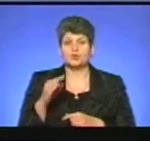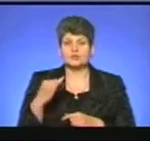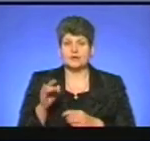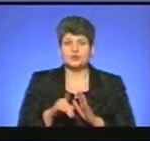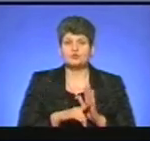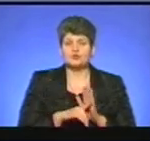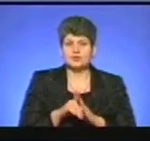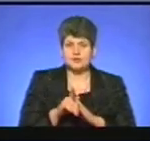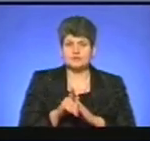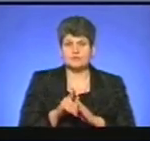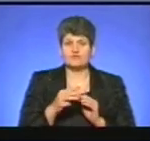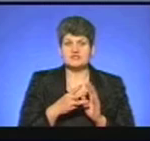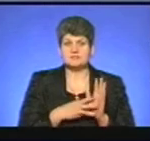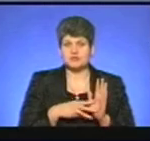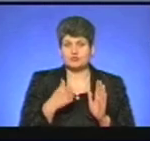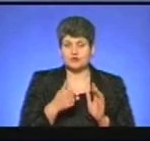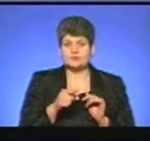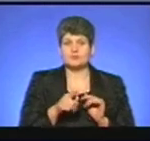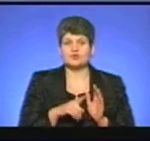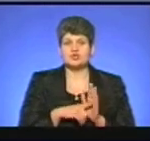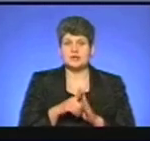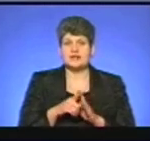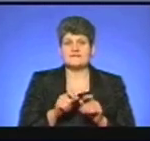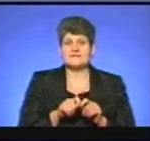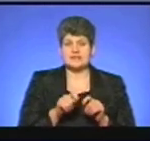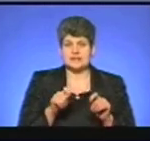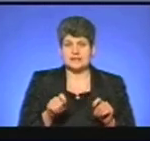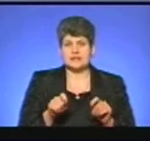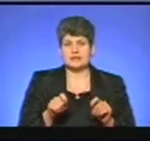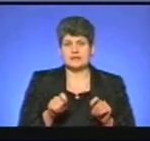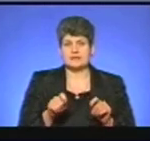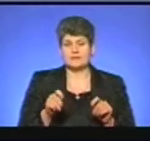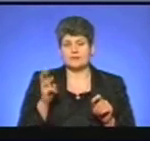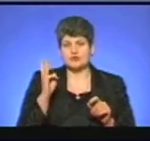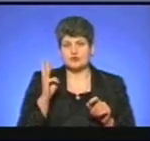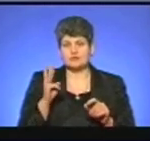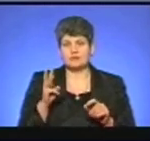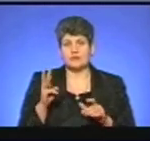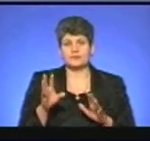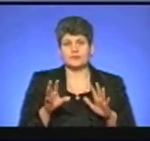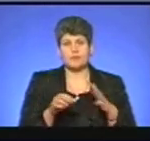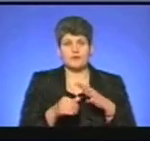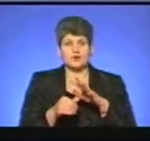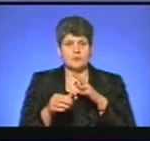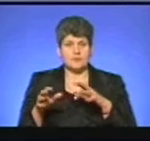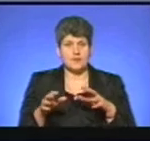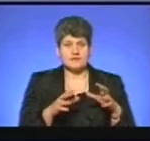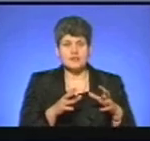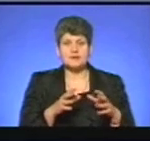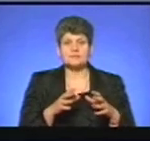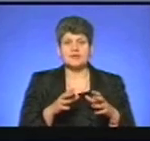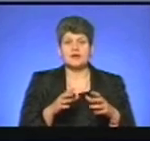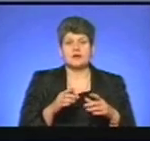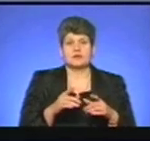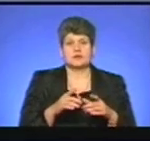розпочинаємо, оскільки в цьому 18-му році ми почали, відкрили посольство повітроплавання в нашому місті, і активно почали з